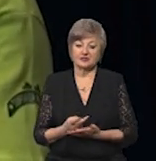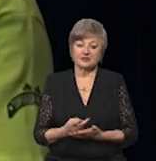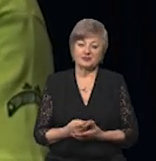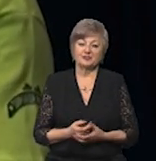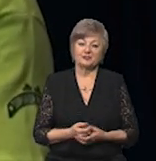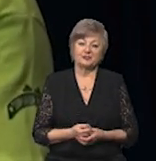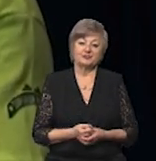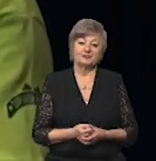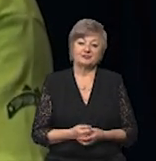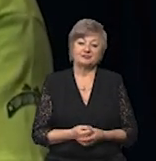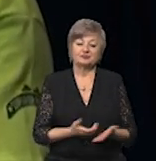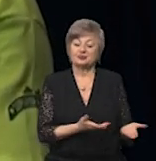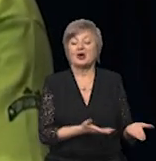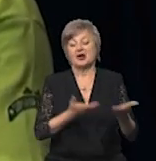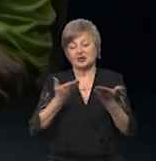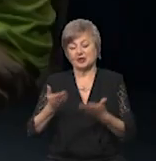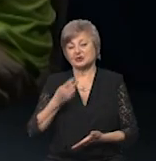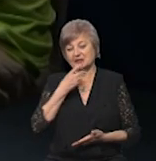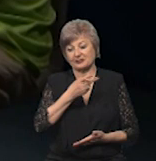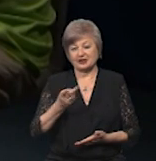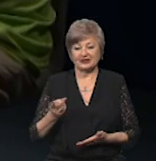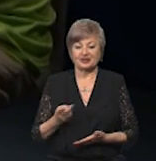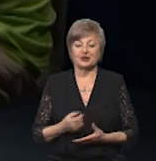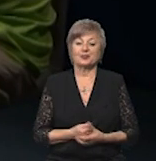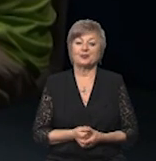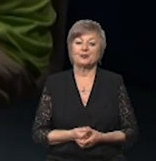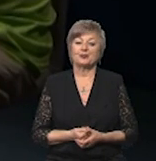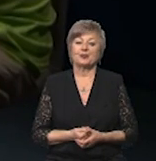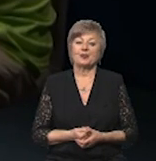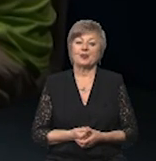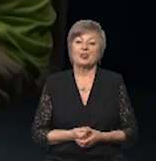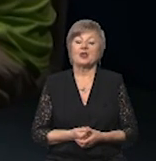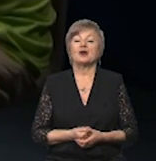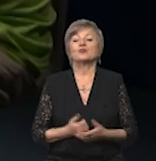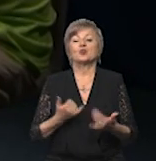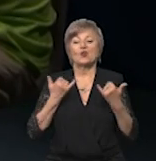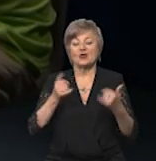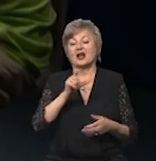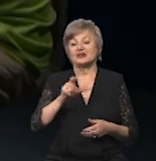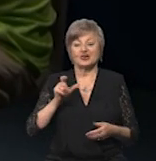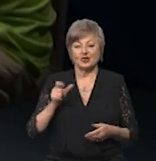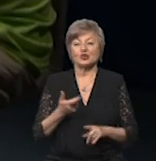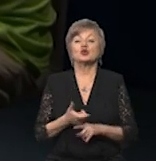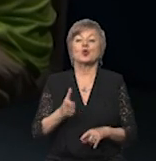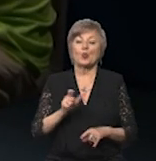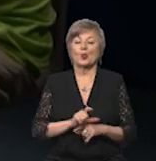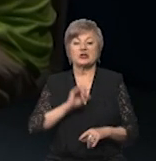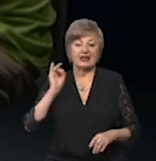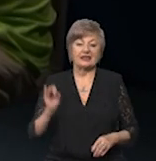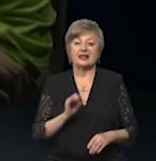експонуватися. Добро пожаловать! Дякую, шановні глядачі, дуже-дуже